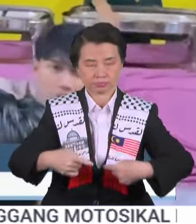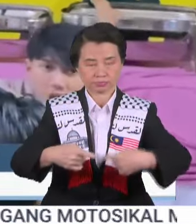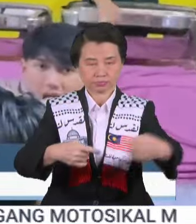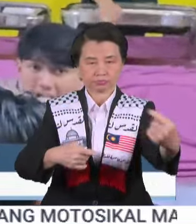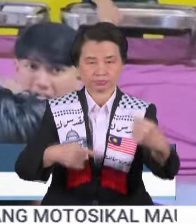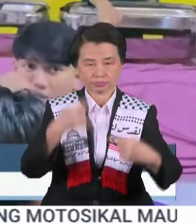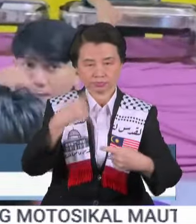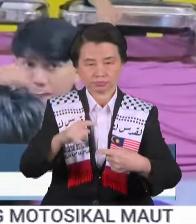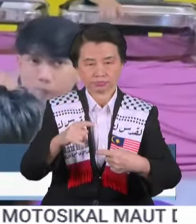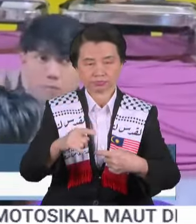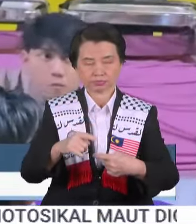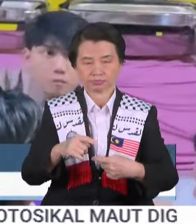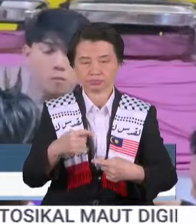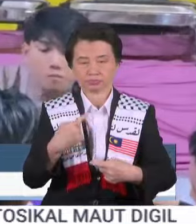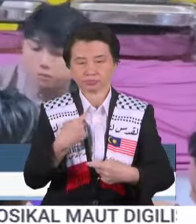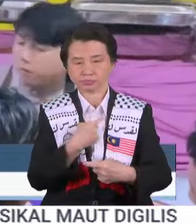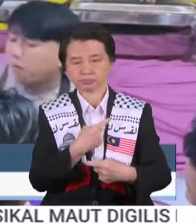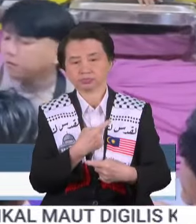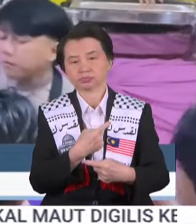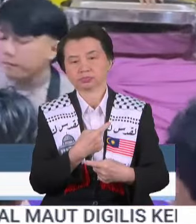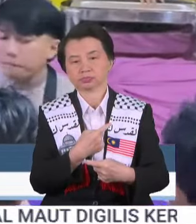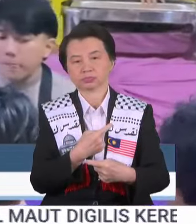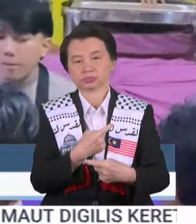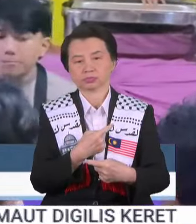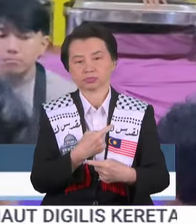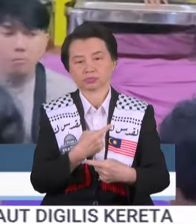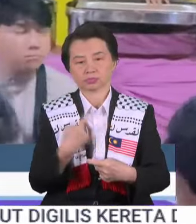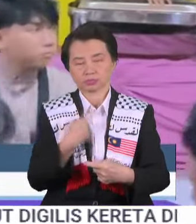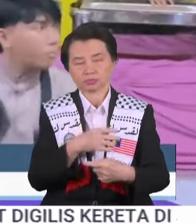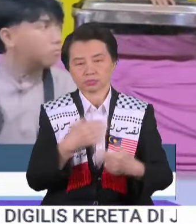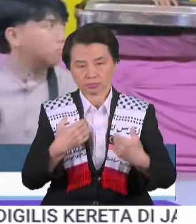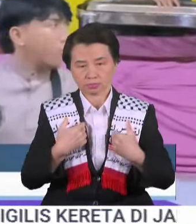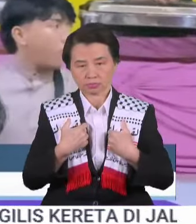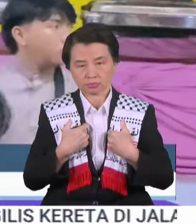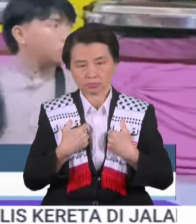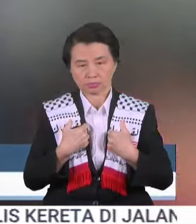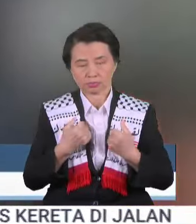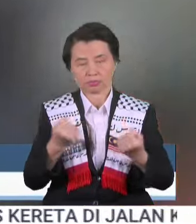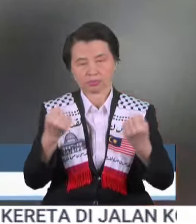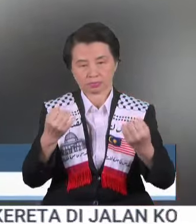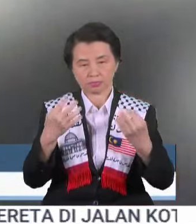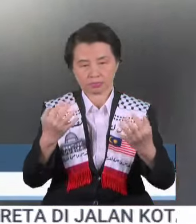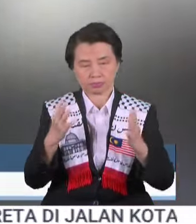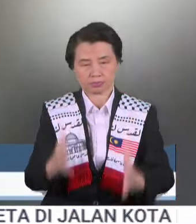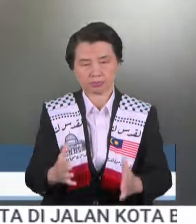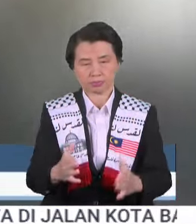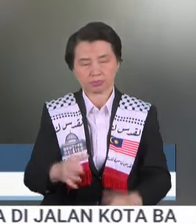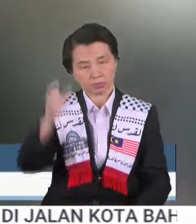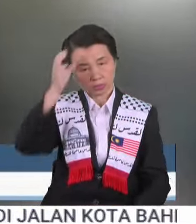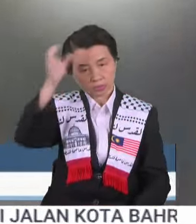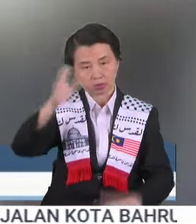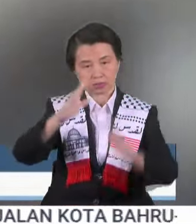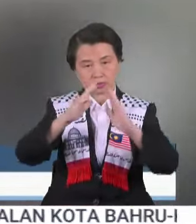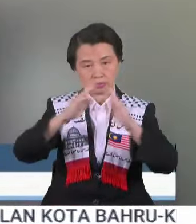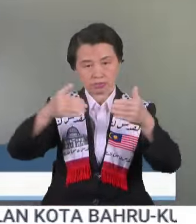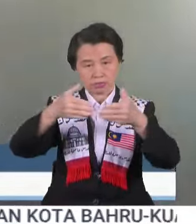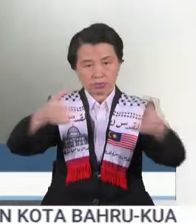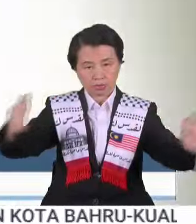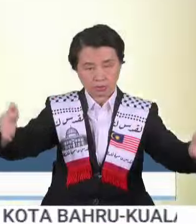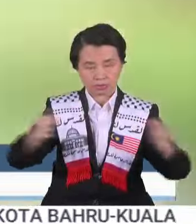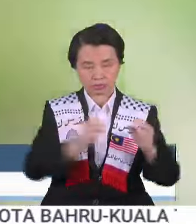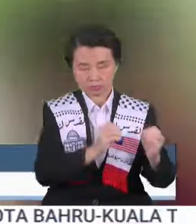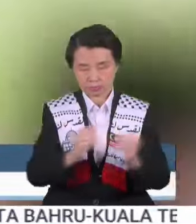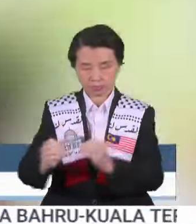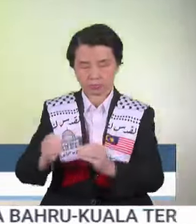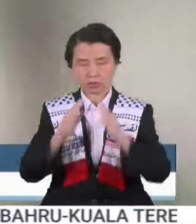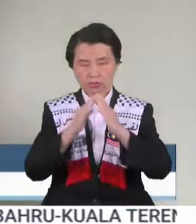maaf Zahir Nebatin sekiranya ada silap salah apa kelasa-kelasa kami lah. Konsep rumah terbuka bukan sahaja